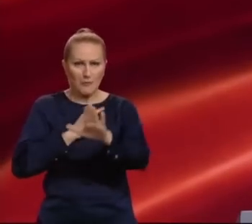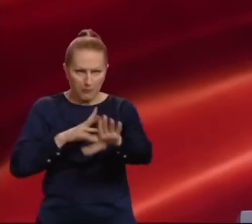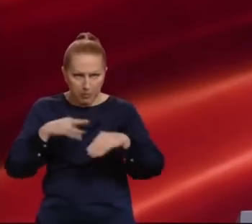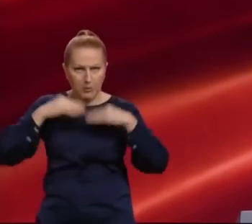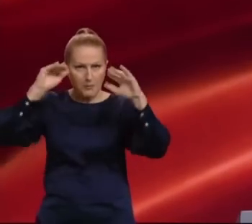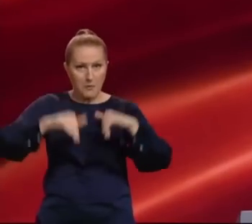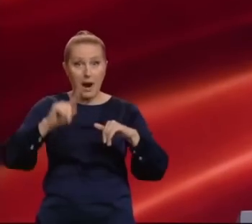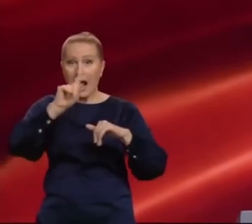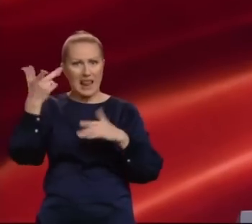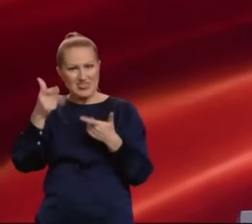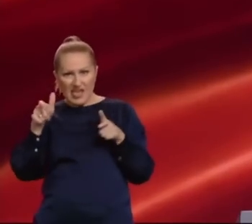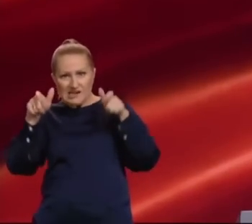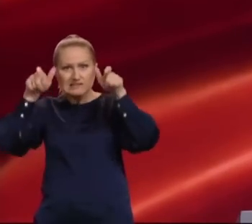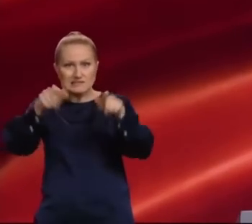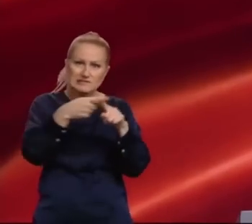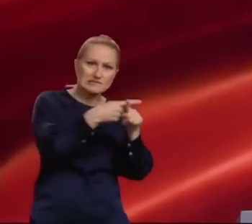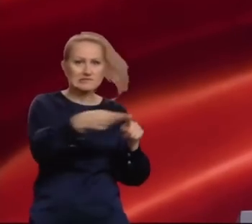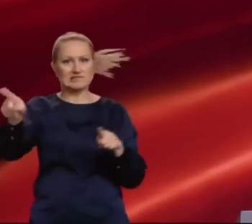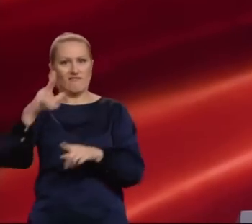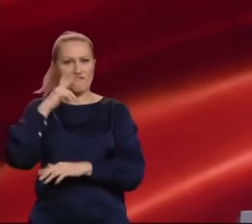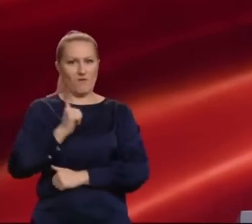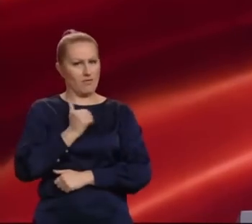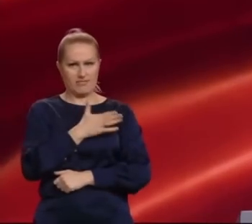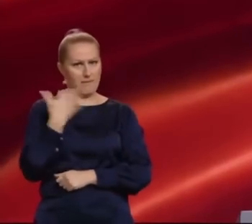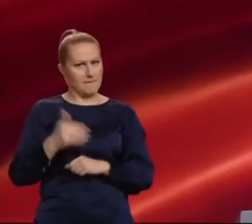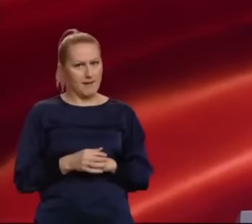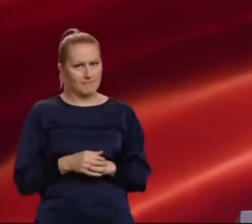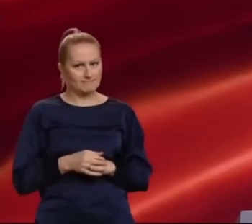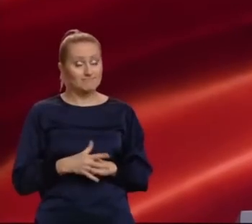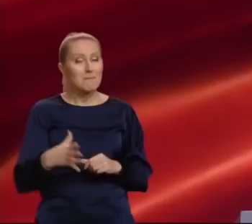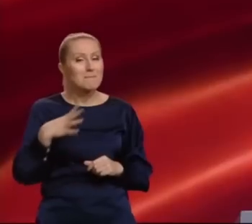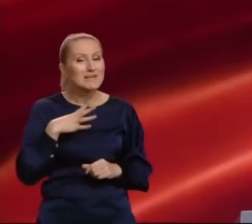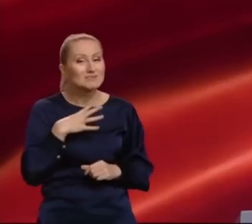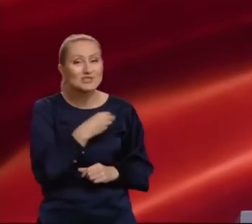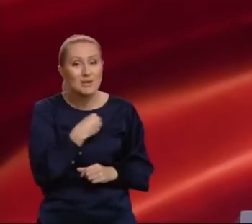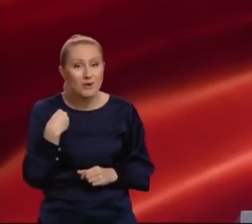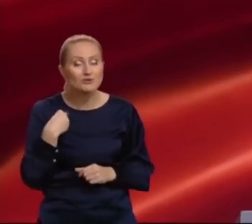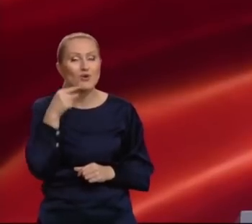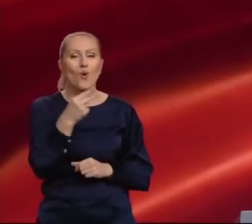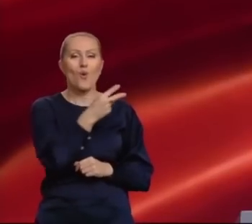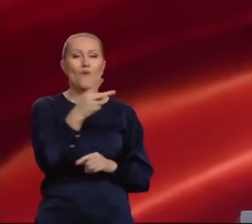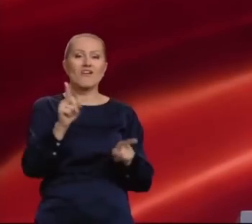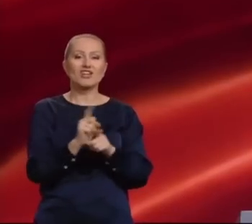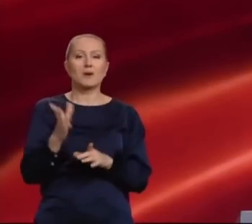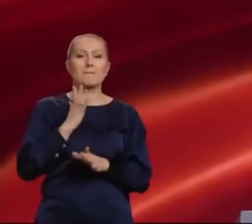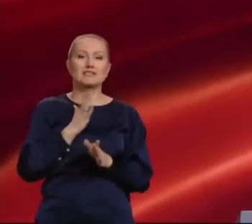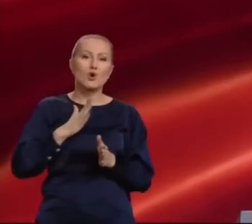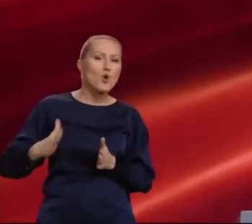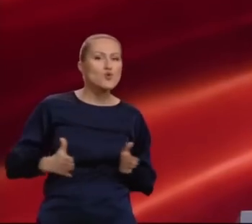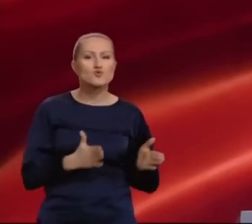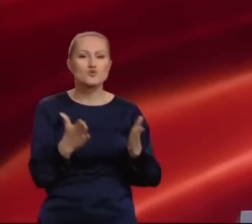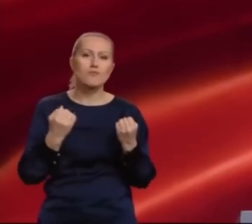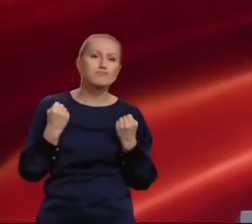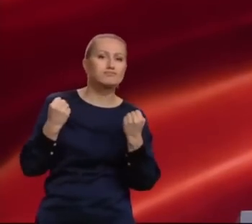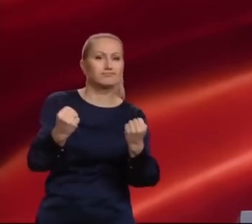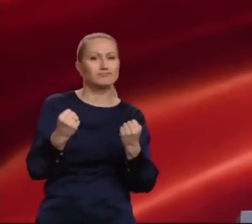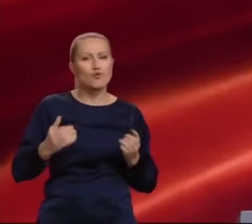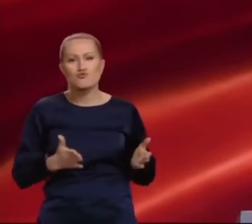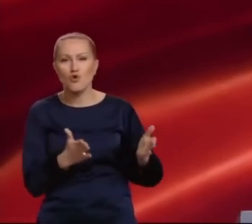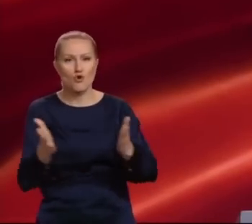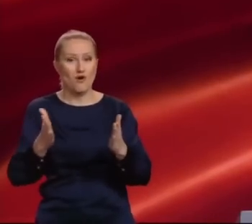nikogo na siłę nie wrzuca w kamasze. Bezpieczna Polska to również bezpieczeństwo ruchu drogowego. Wiem, co